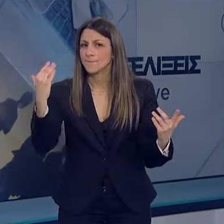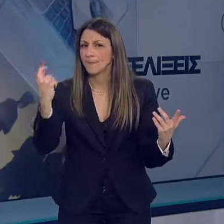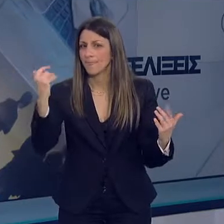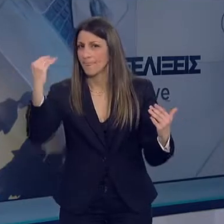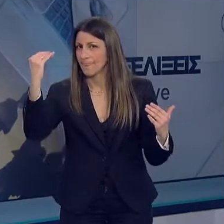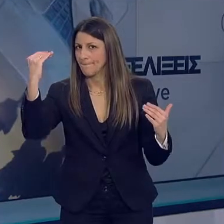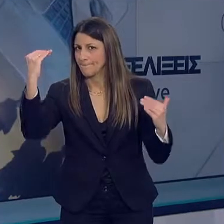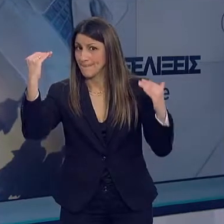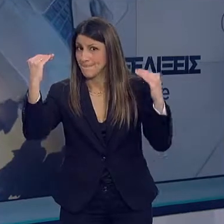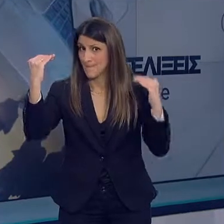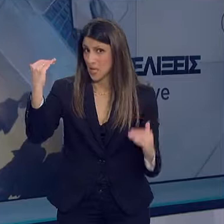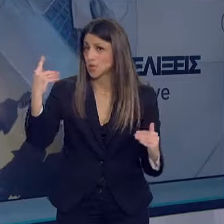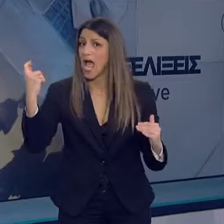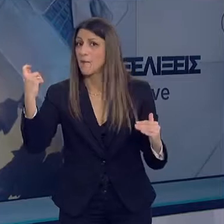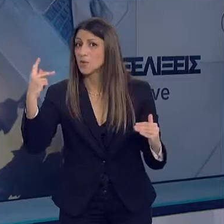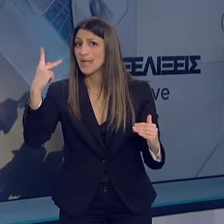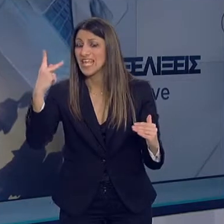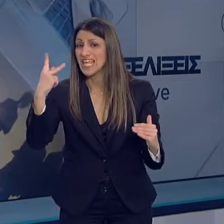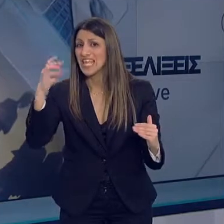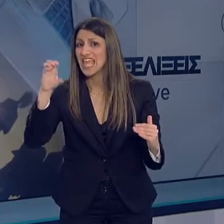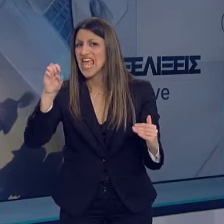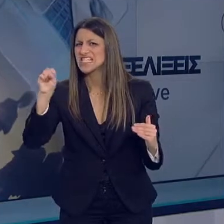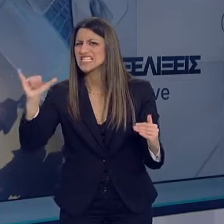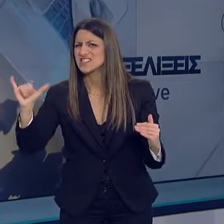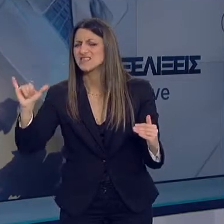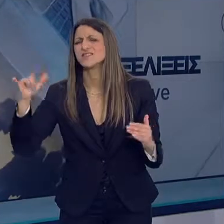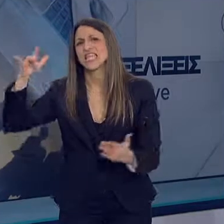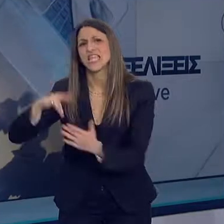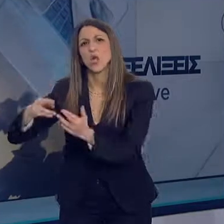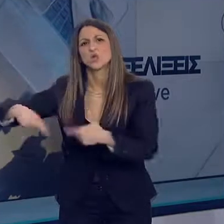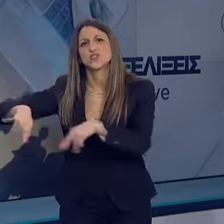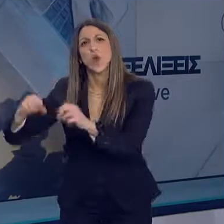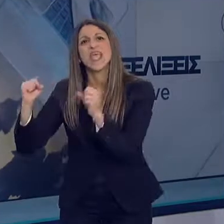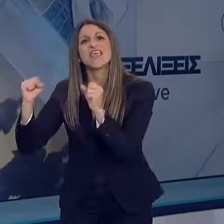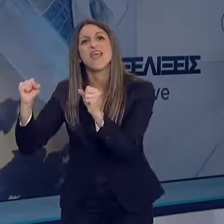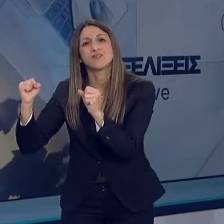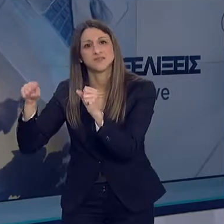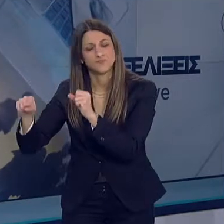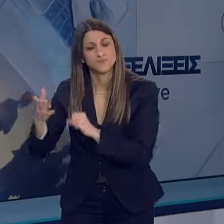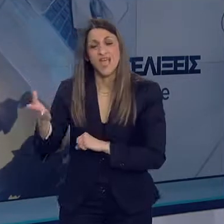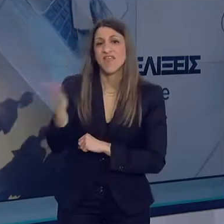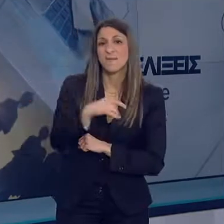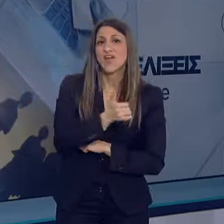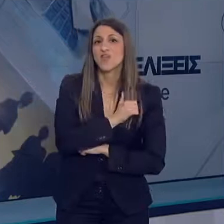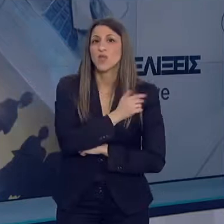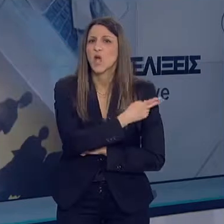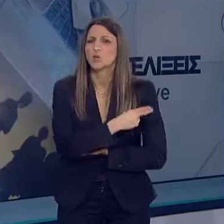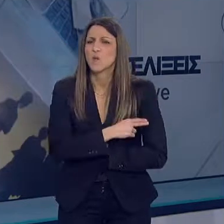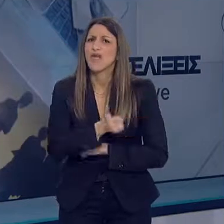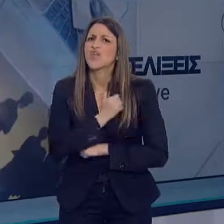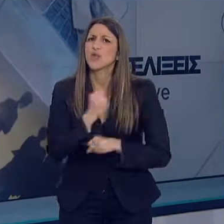έχει κοστολογήσει το ΚΕΣΥ, το Κεντρικό Συμβούλιο Υγείας, στην εξέταση αυτή. Σε ό,τι αφορά τα ιδιωτικά εργαστήρια, βεβαίως